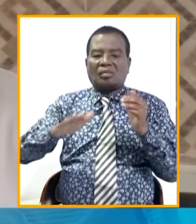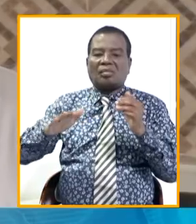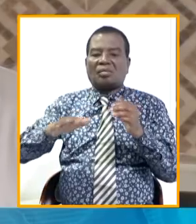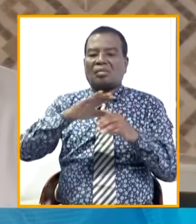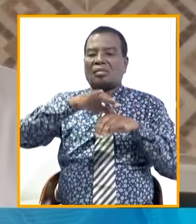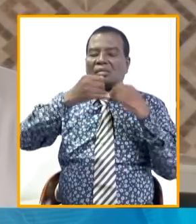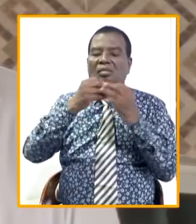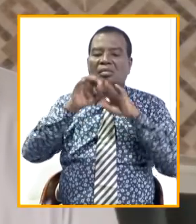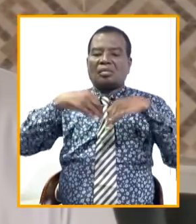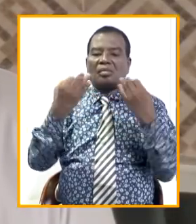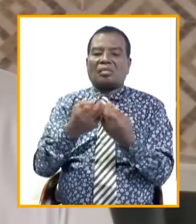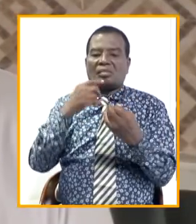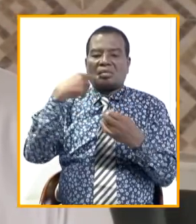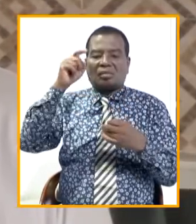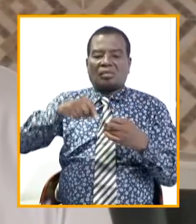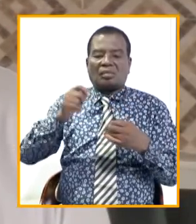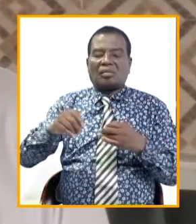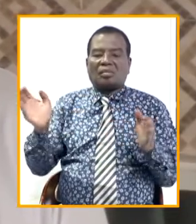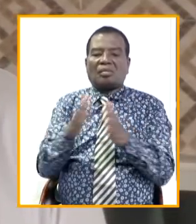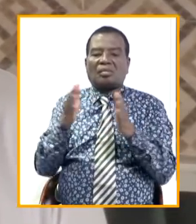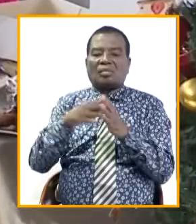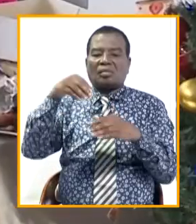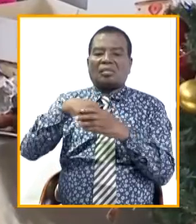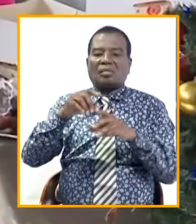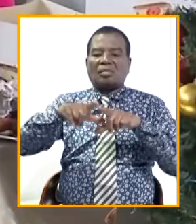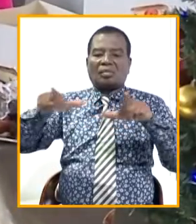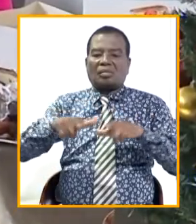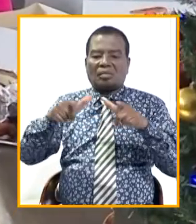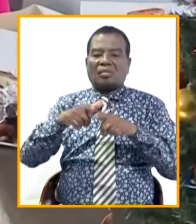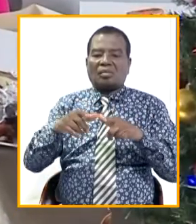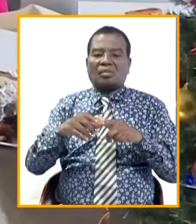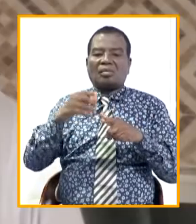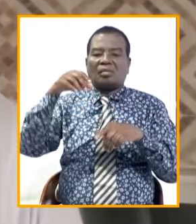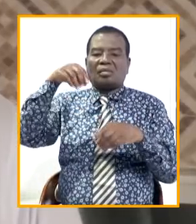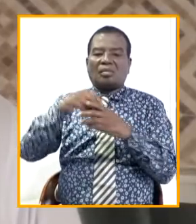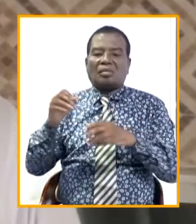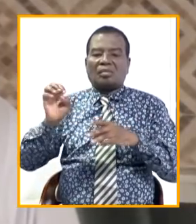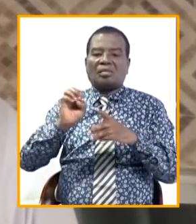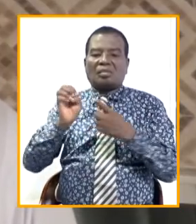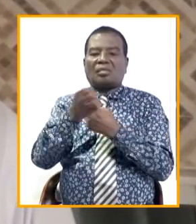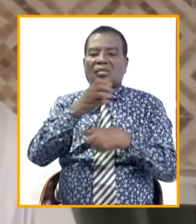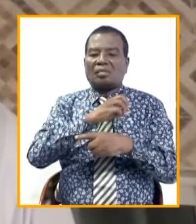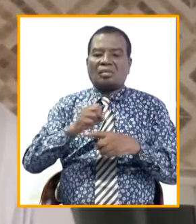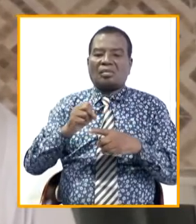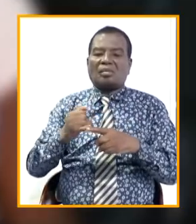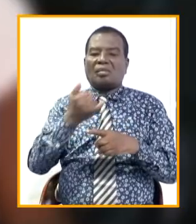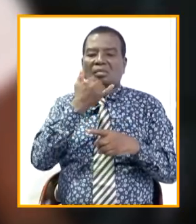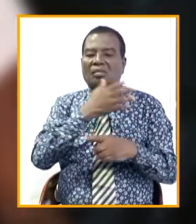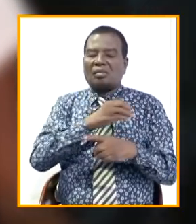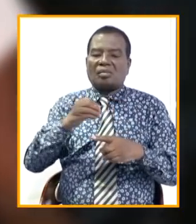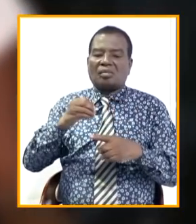toutes ces familles qui ont besoin de se réunir dans un cadre formel, en évitant la fraude qui va